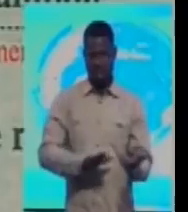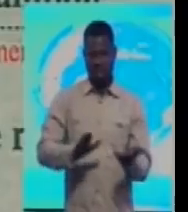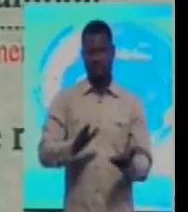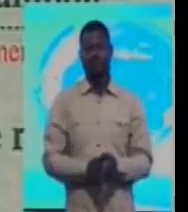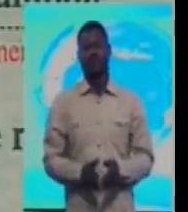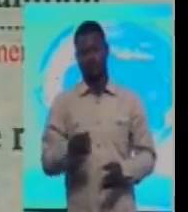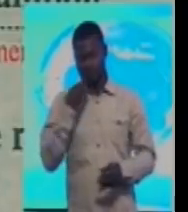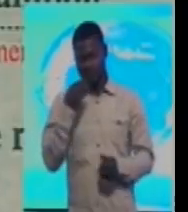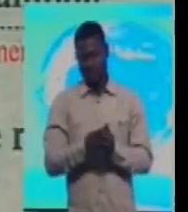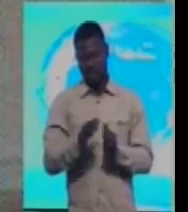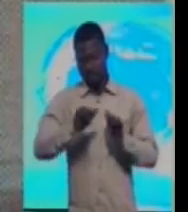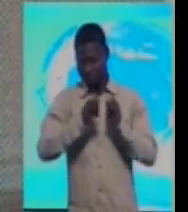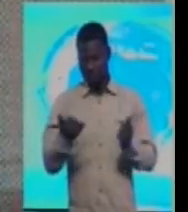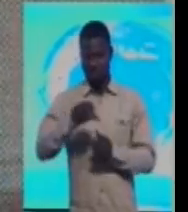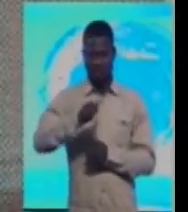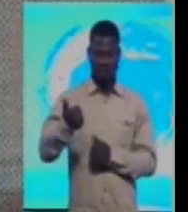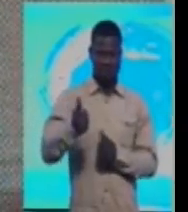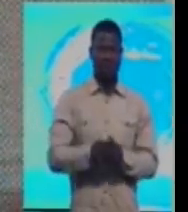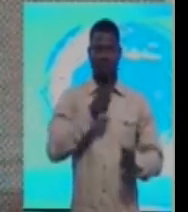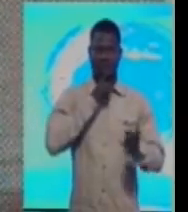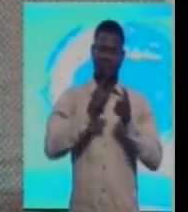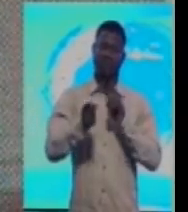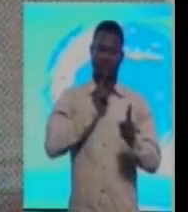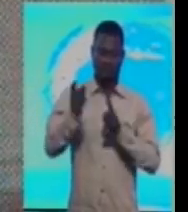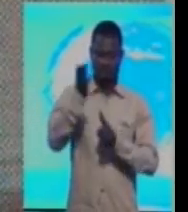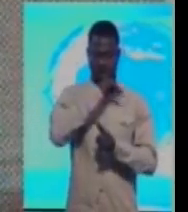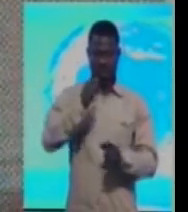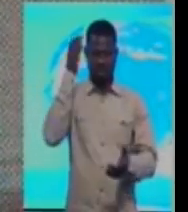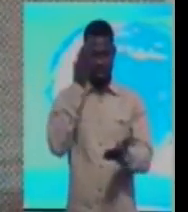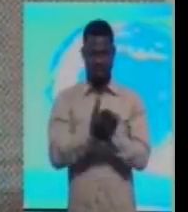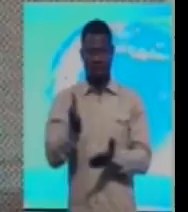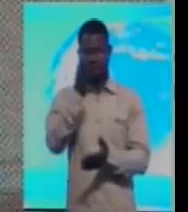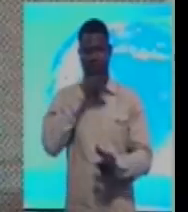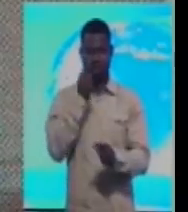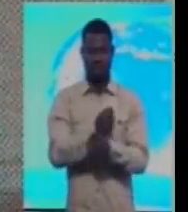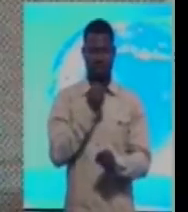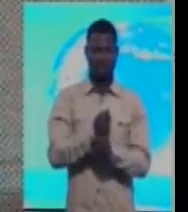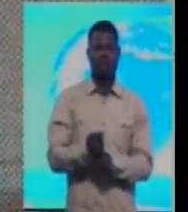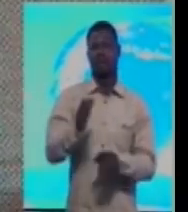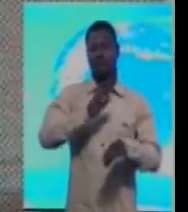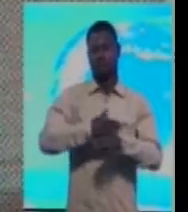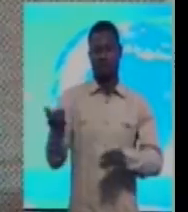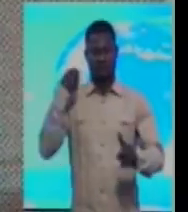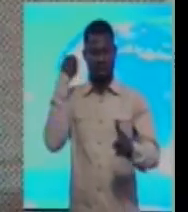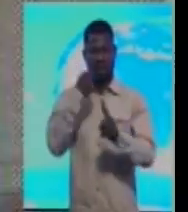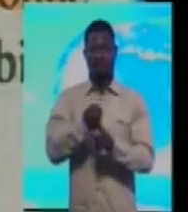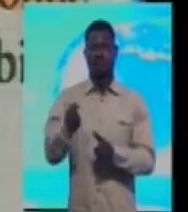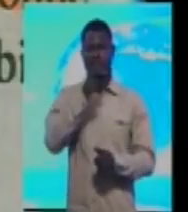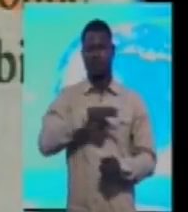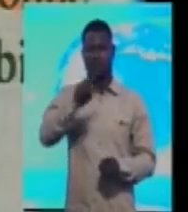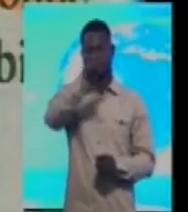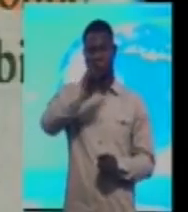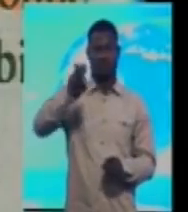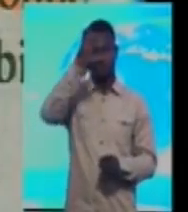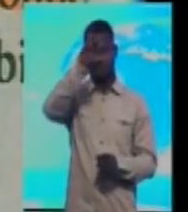lui, affiche à sa une la suspension des opérations à Semafo suite à l'attaque du convoi de 240